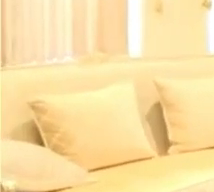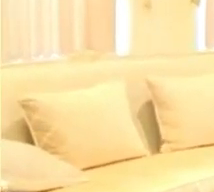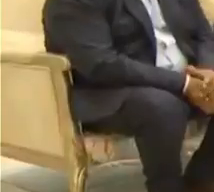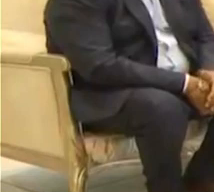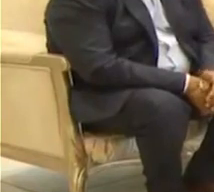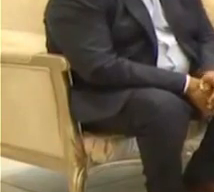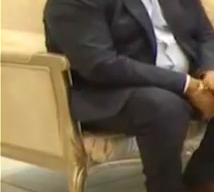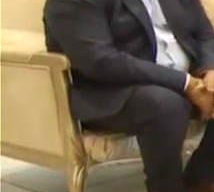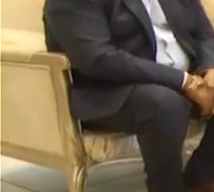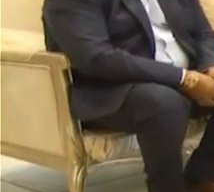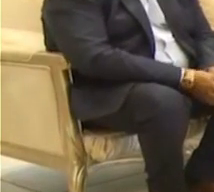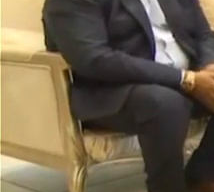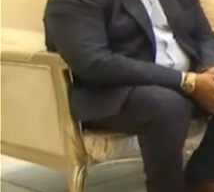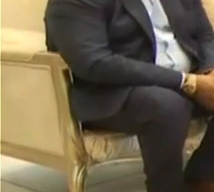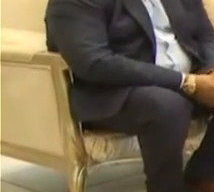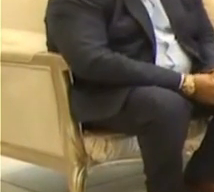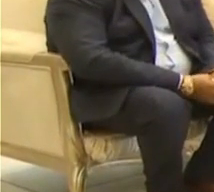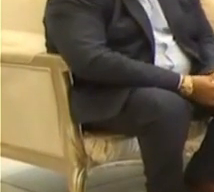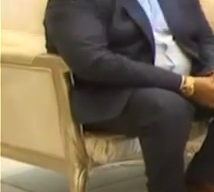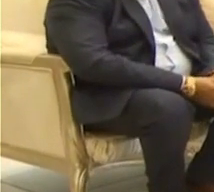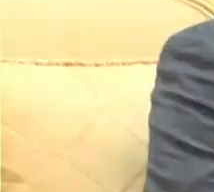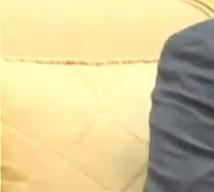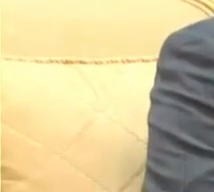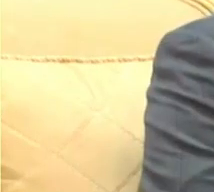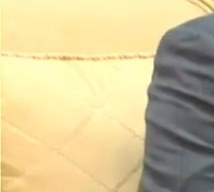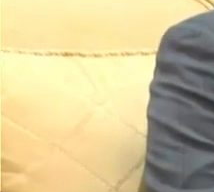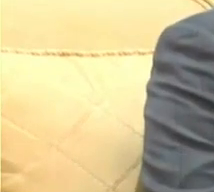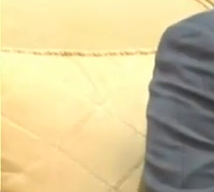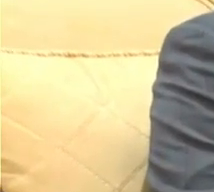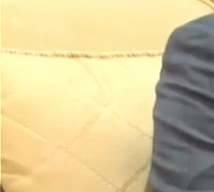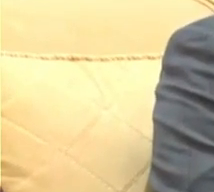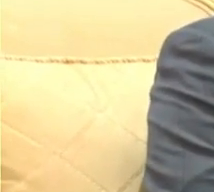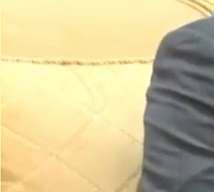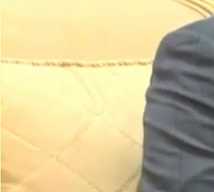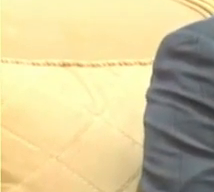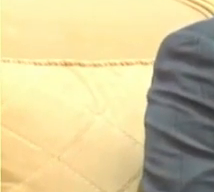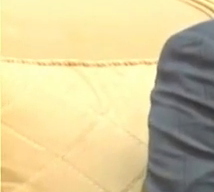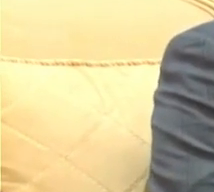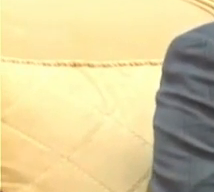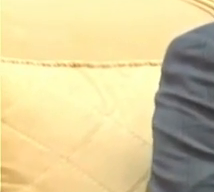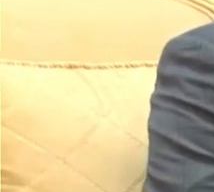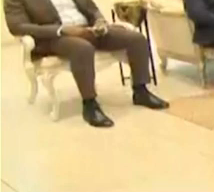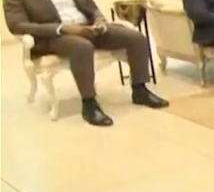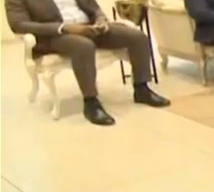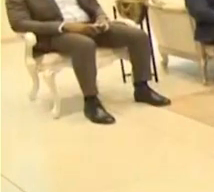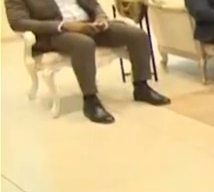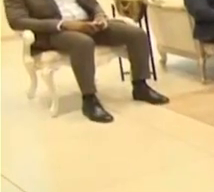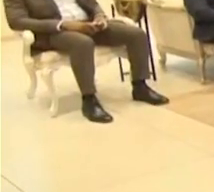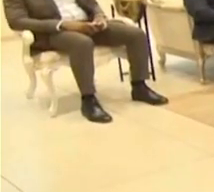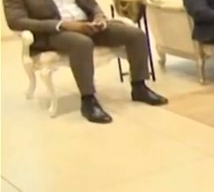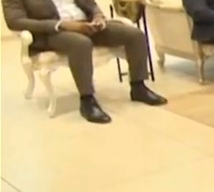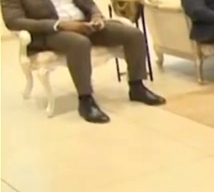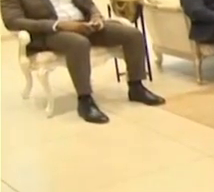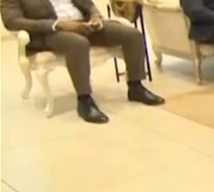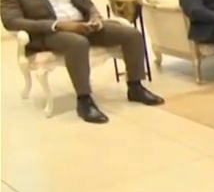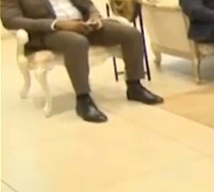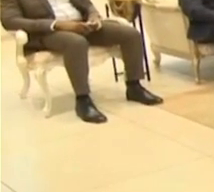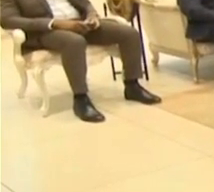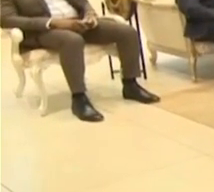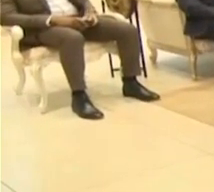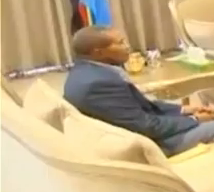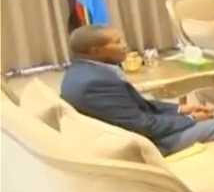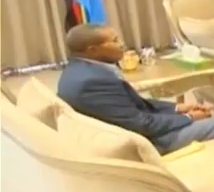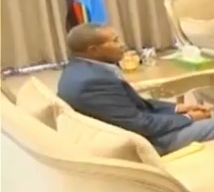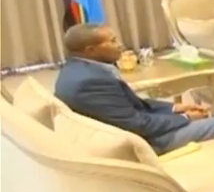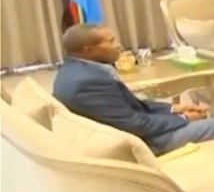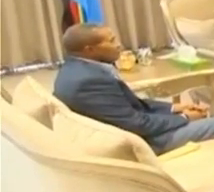Reçu en audience mercredi à Lubumbashi par le chef de l'État, l'ancien président de la République unie de Tanzanie et président des sages de la communauté de développement de